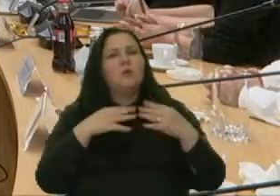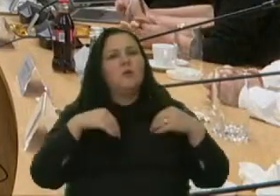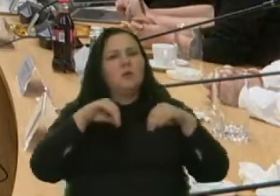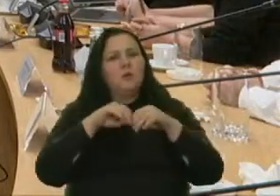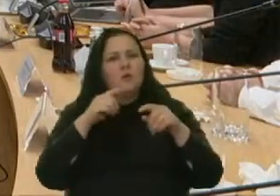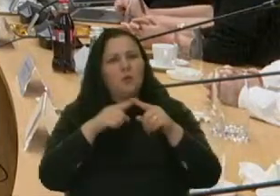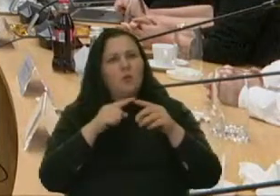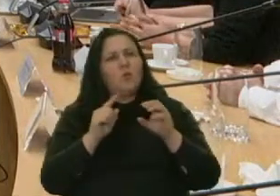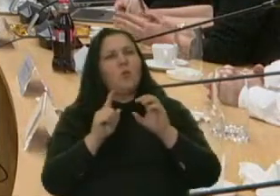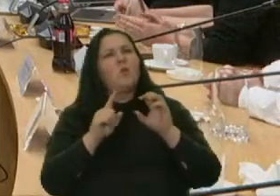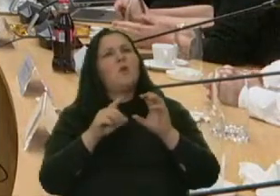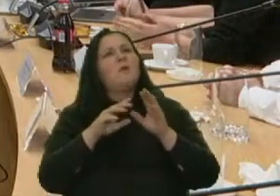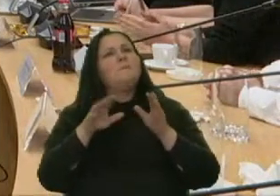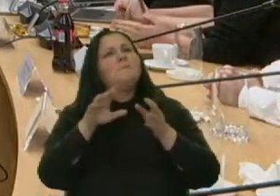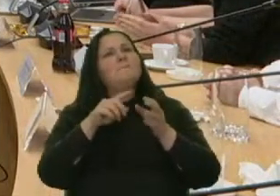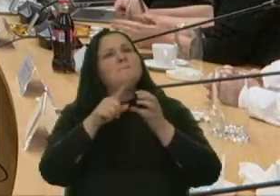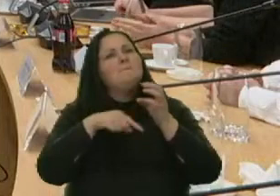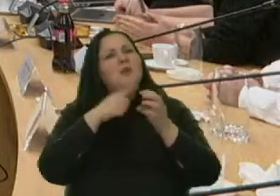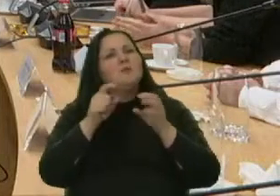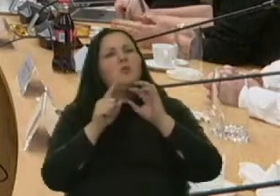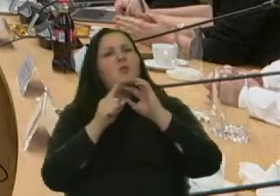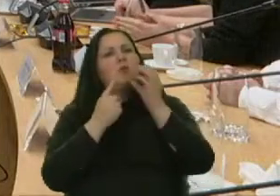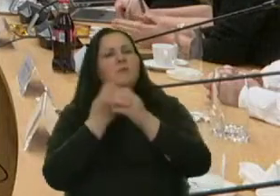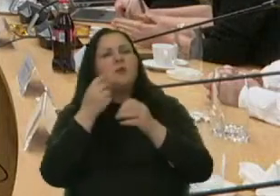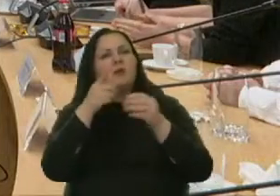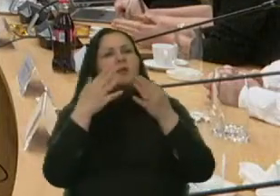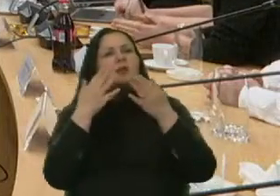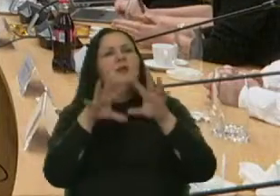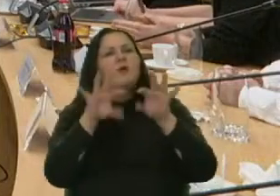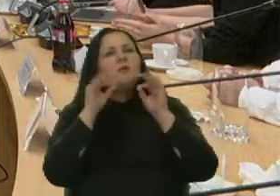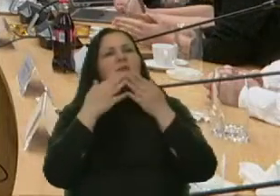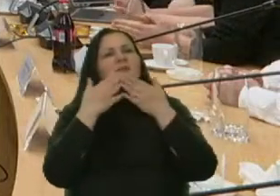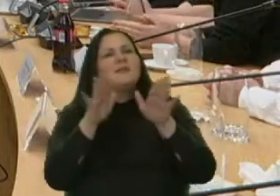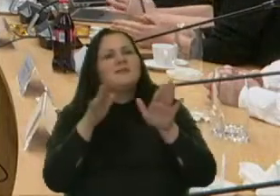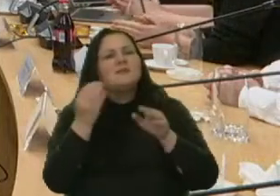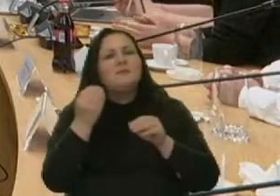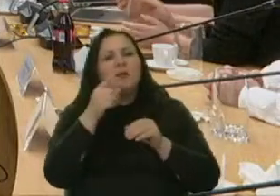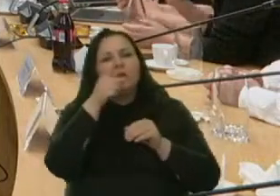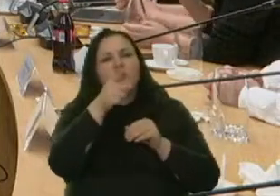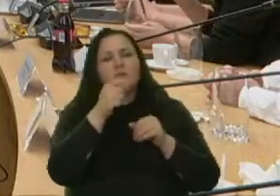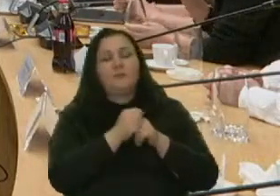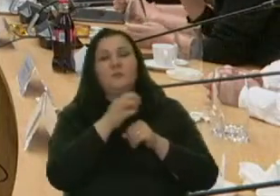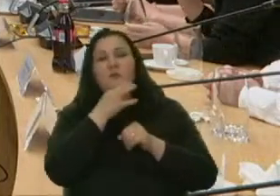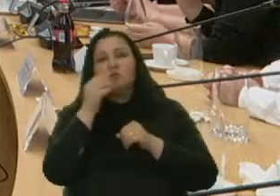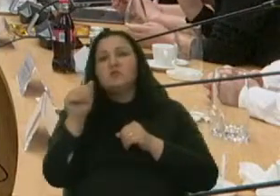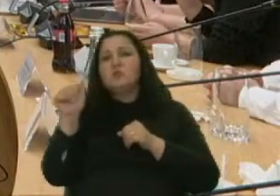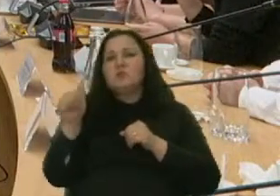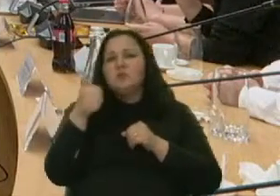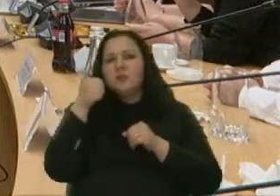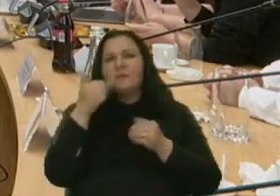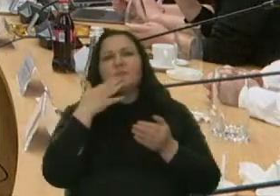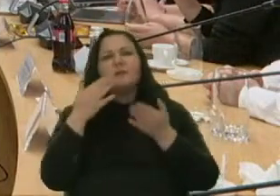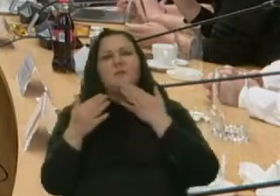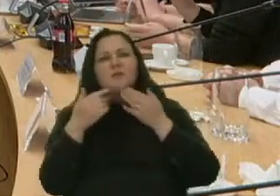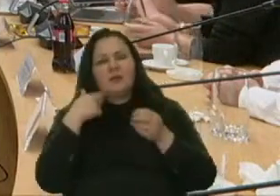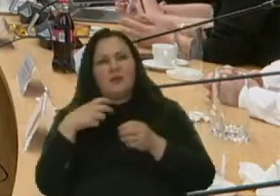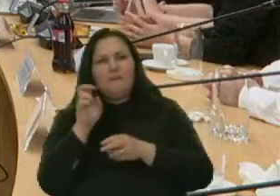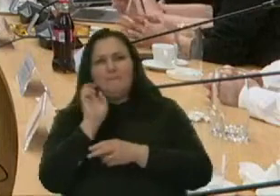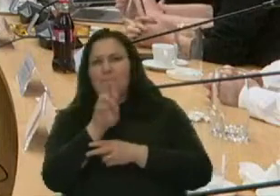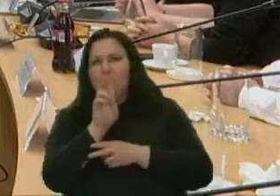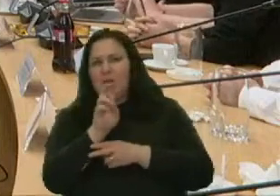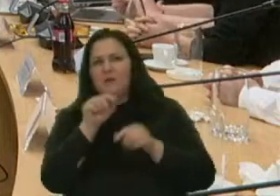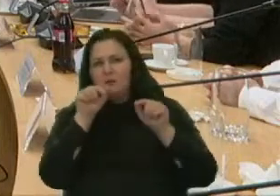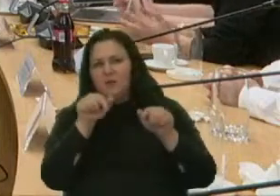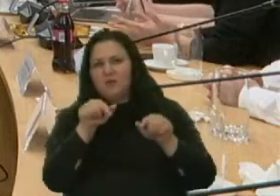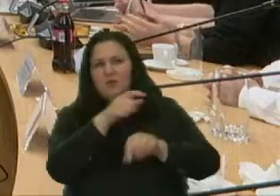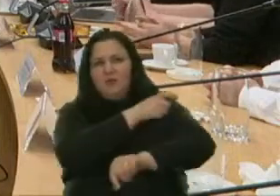mediul cultural pentru că aceștia n au găsit deschidere la dumneavoastră spunem de la prima de prima ședință în care am participat în